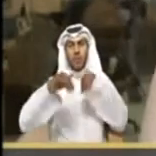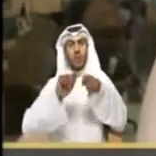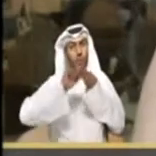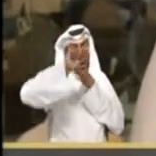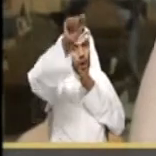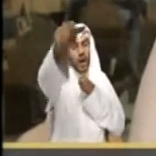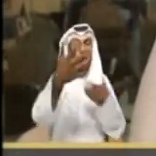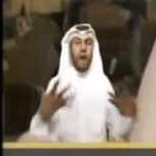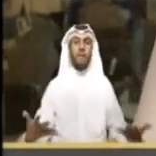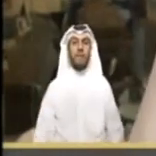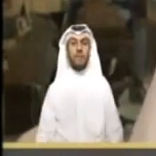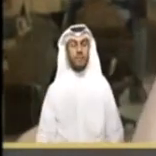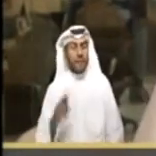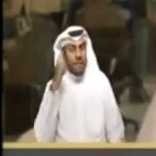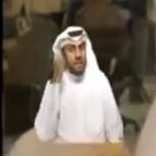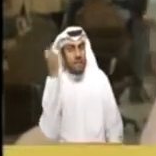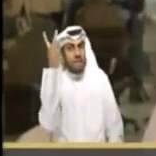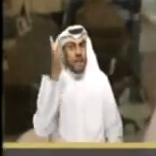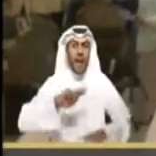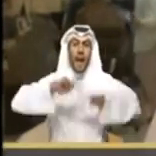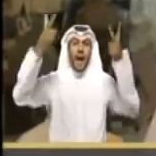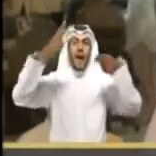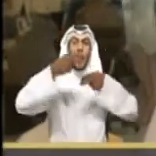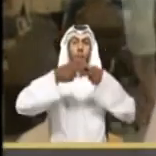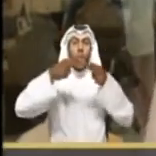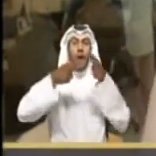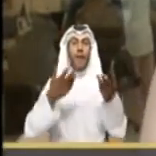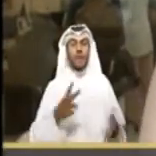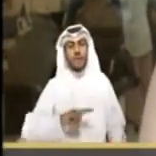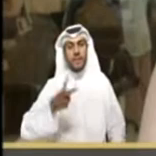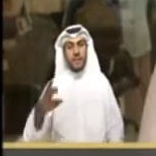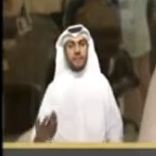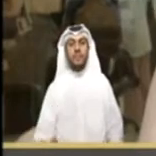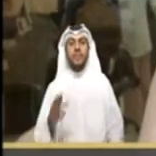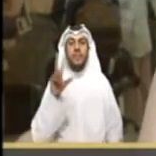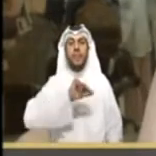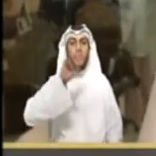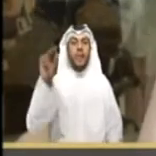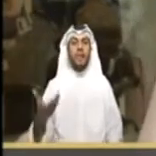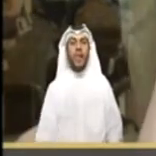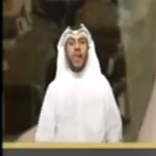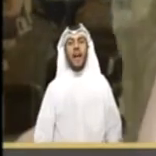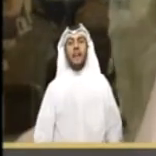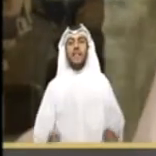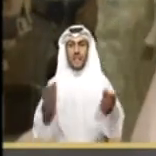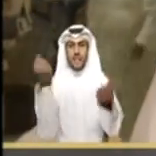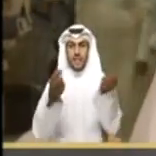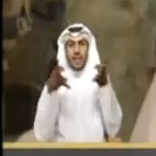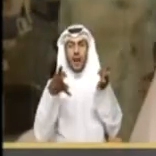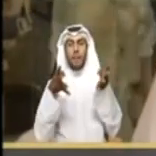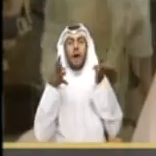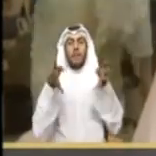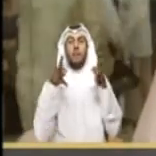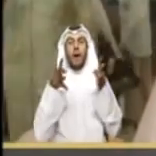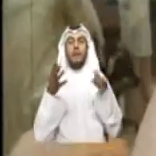لوضع بدائل أخرى للتنقل داخل مدينة الكويت وضواحيها، هي نظم النقل الجماعي الحديثة،